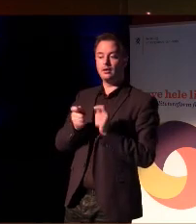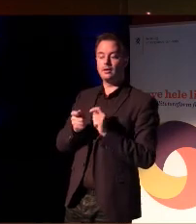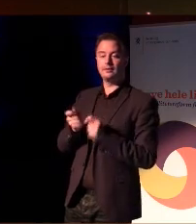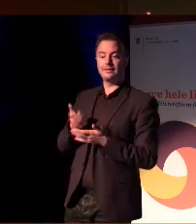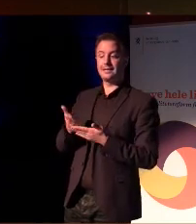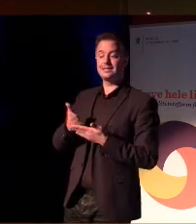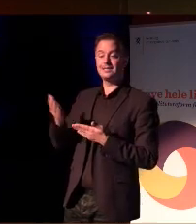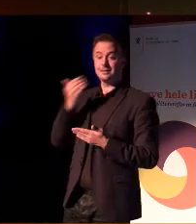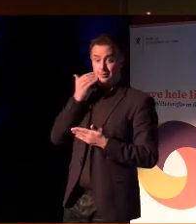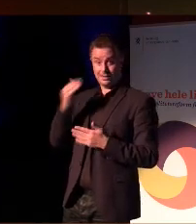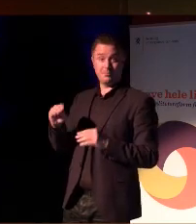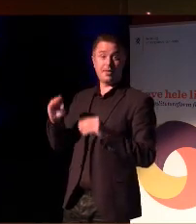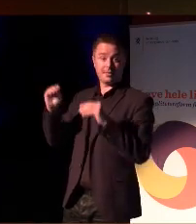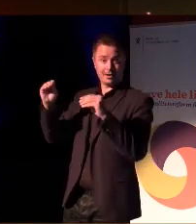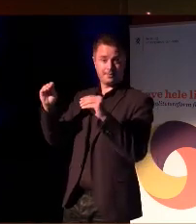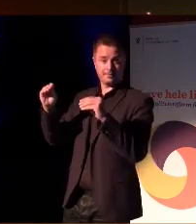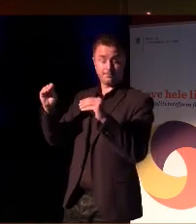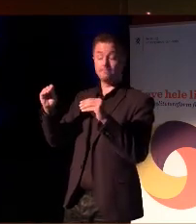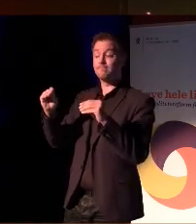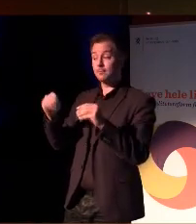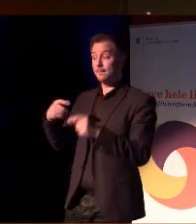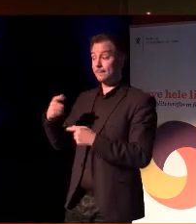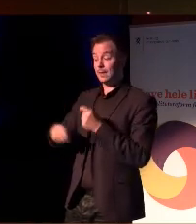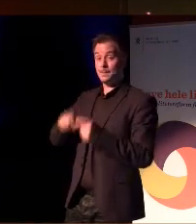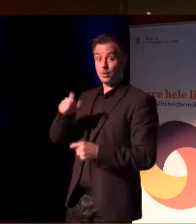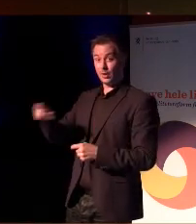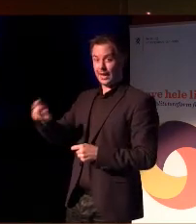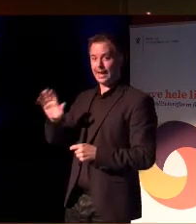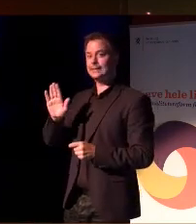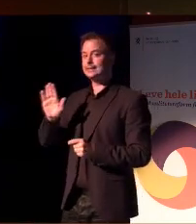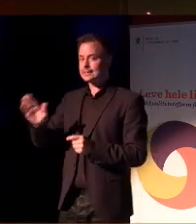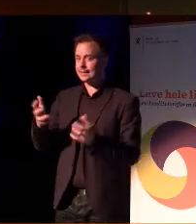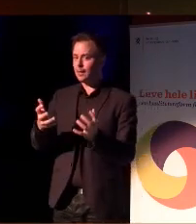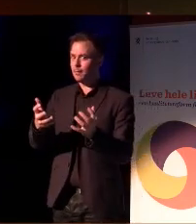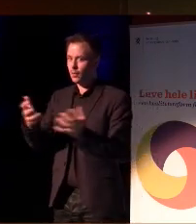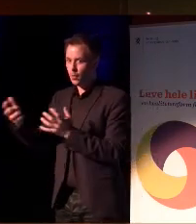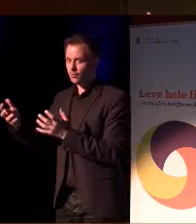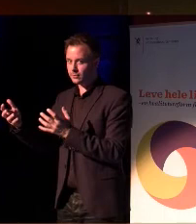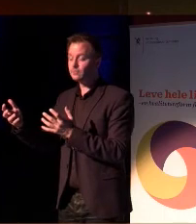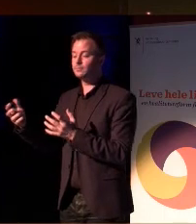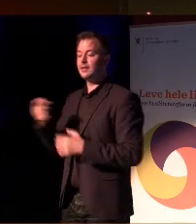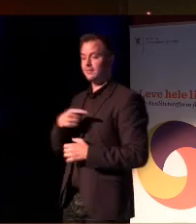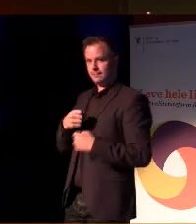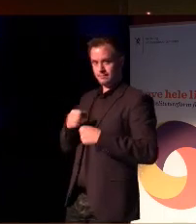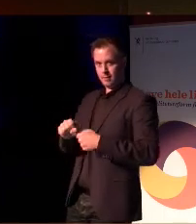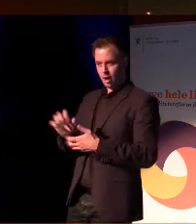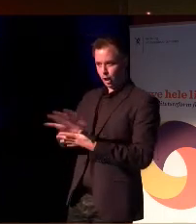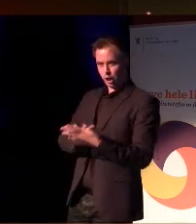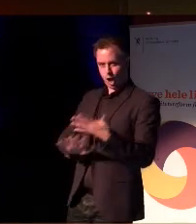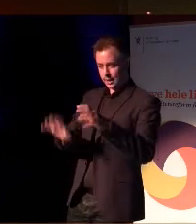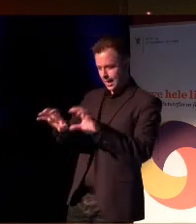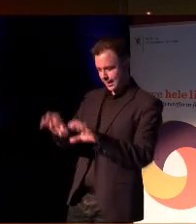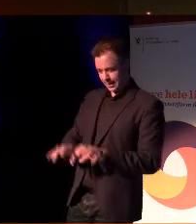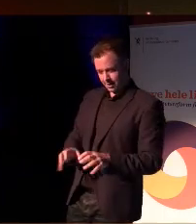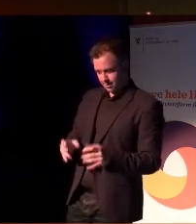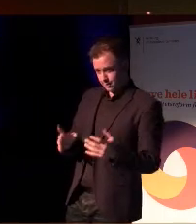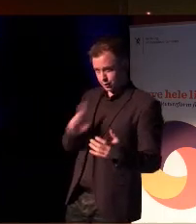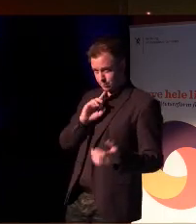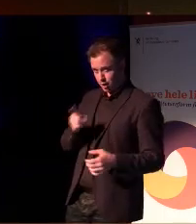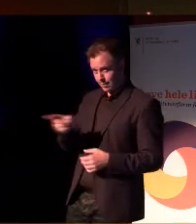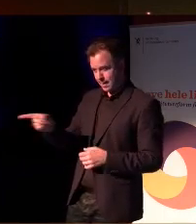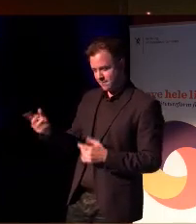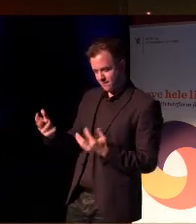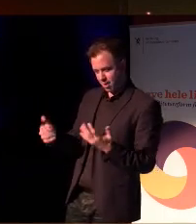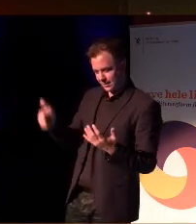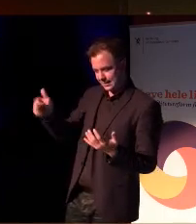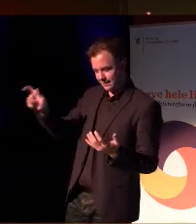brukernes behov. Vi gikk inn og kartla. Hva er det som er viktig for deg?